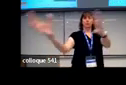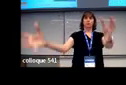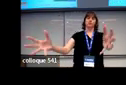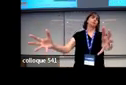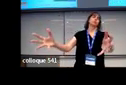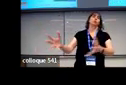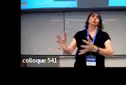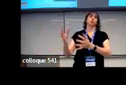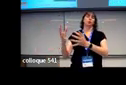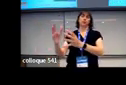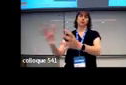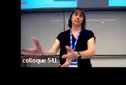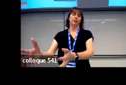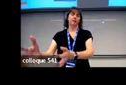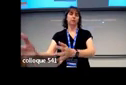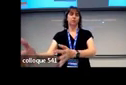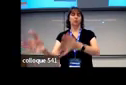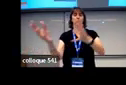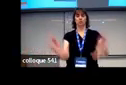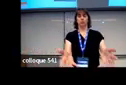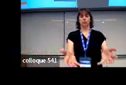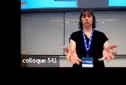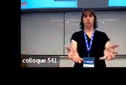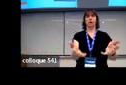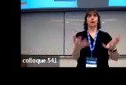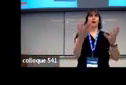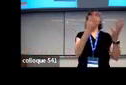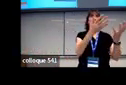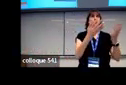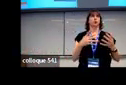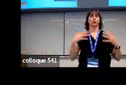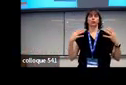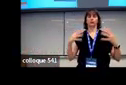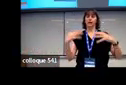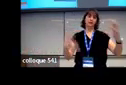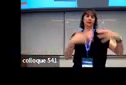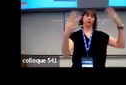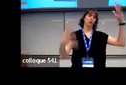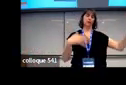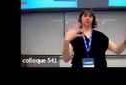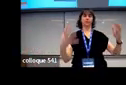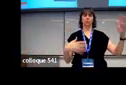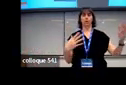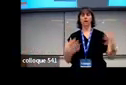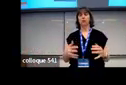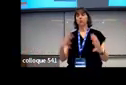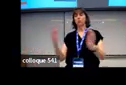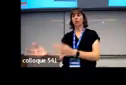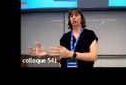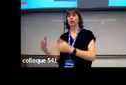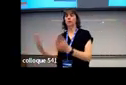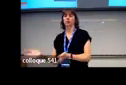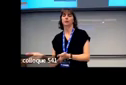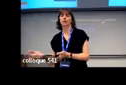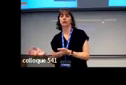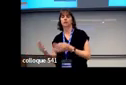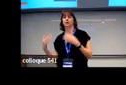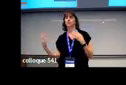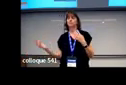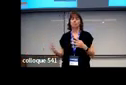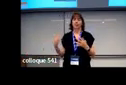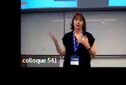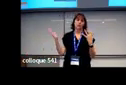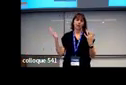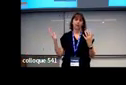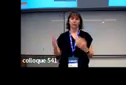Donc, si on va sur le site du livre, on a le choix à gauche d'aller directement en version web ou à droite de le